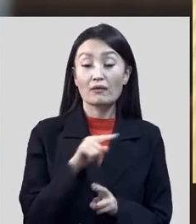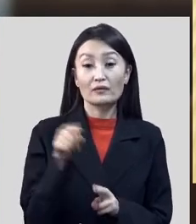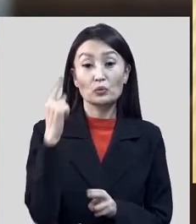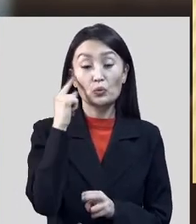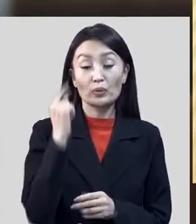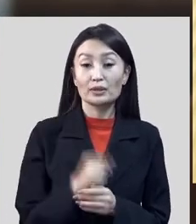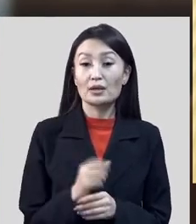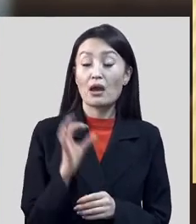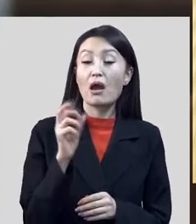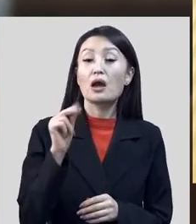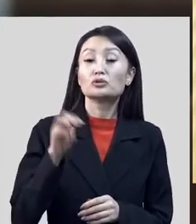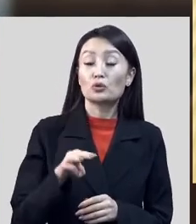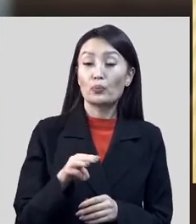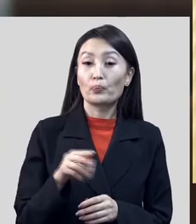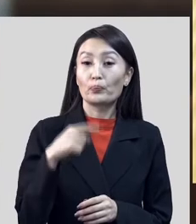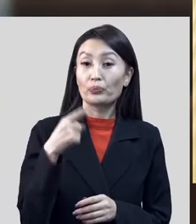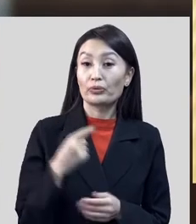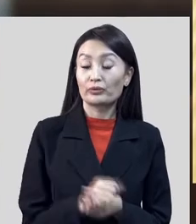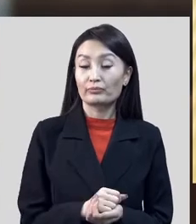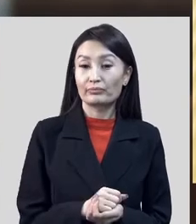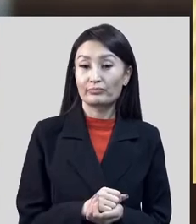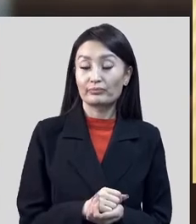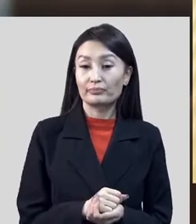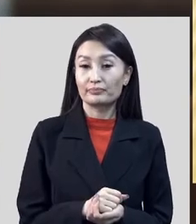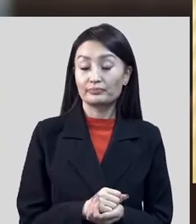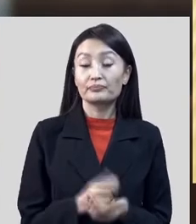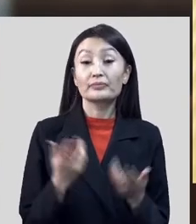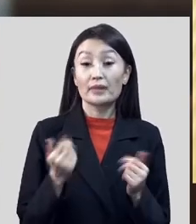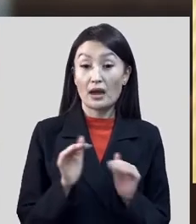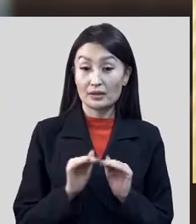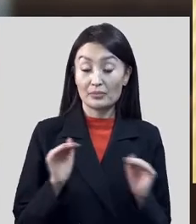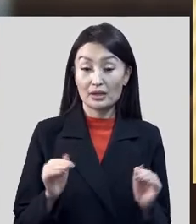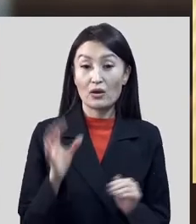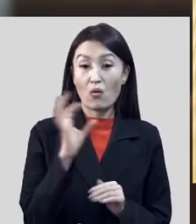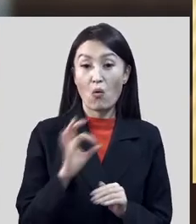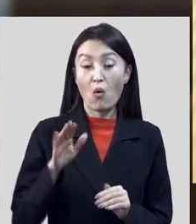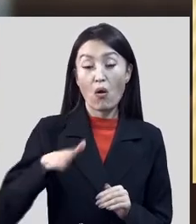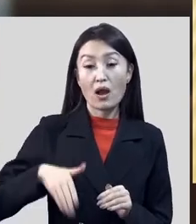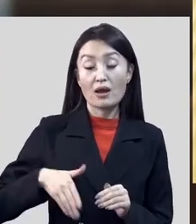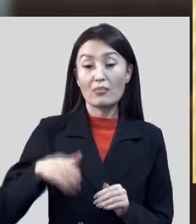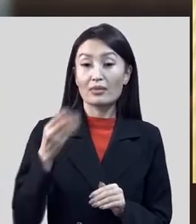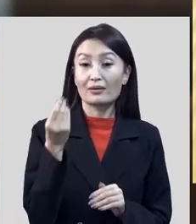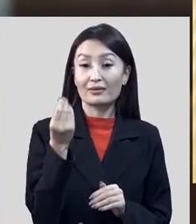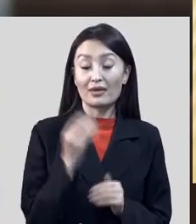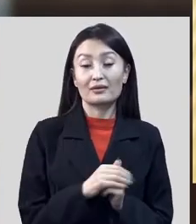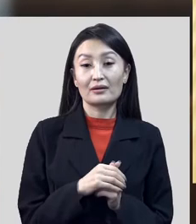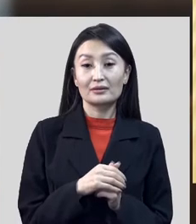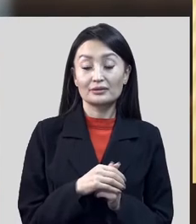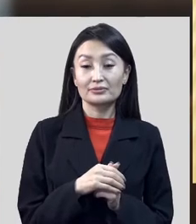о чем идет речь да ребята о карманных деньгах